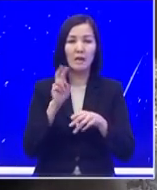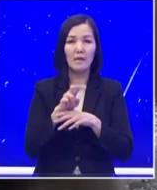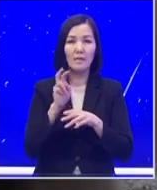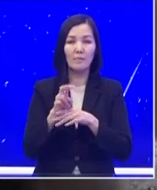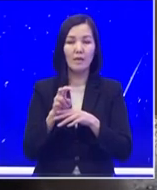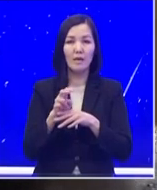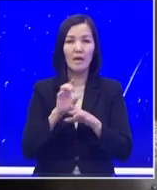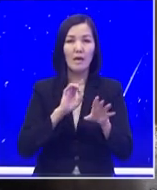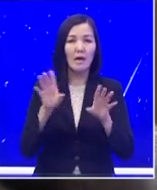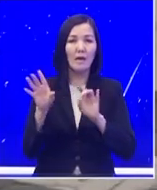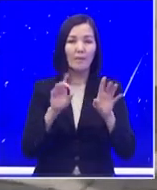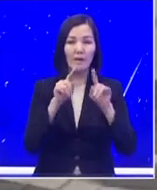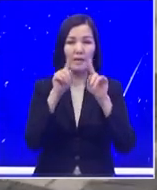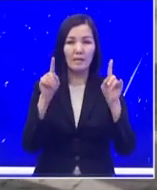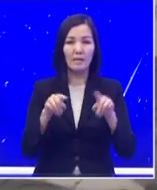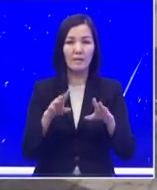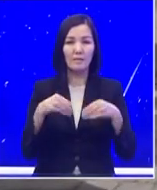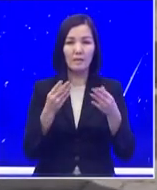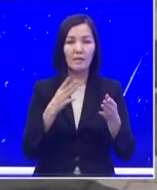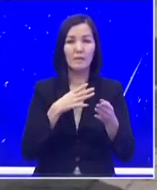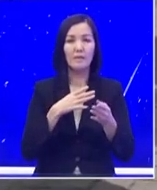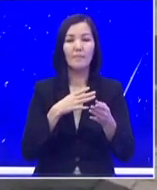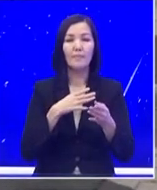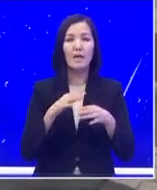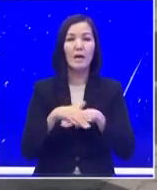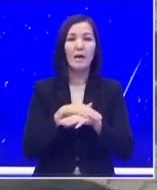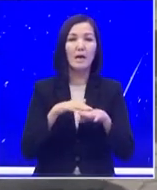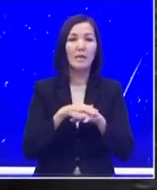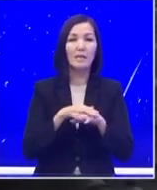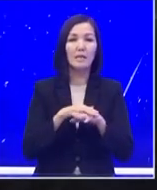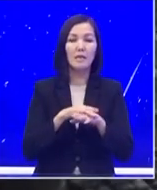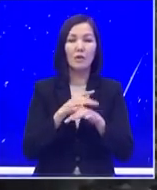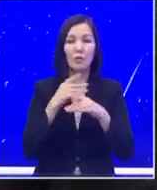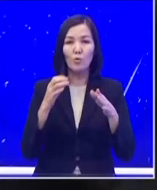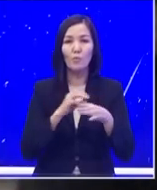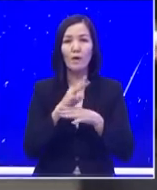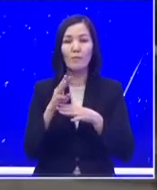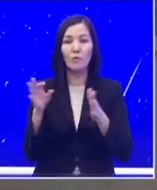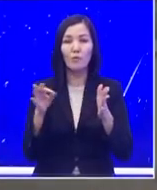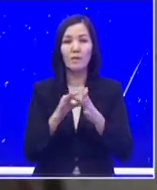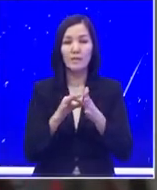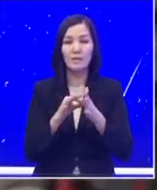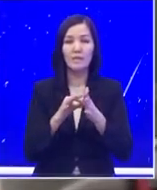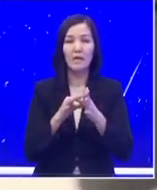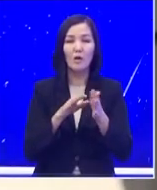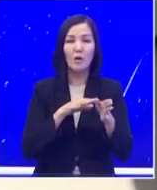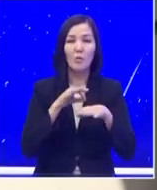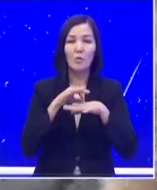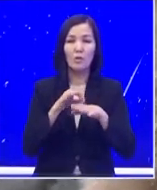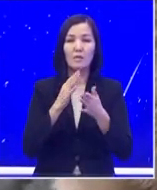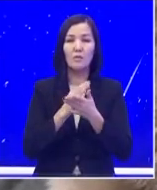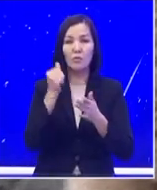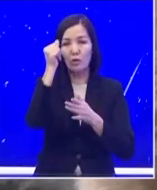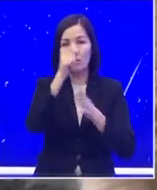ақпараттық парақтар таратып, жадынамалар үлестірді. Бұл халықты неғұрлым көп қамту мақсатында жасалып отыр. Себебі